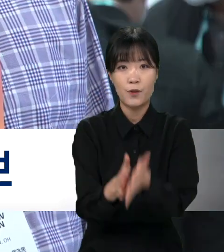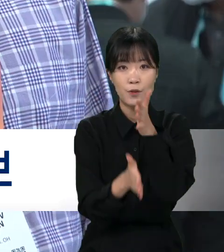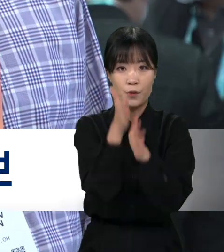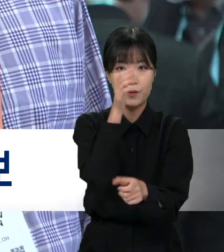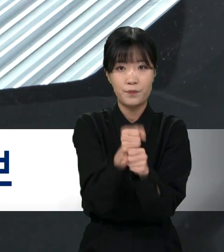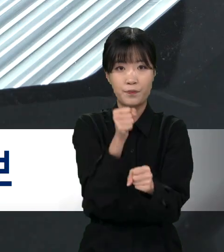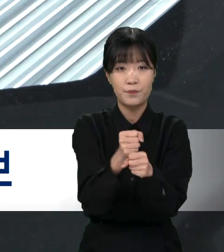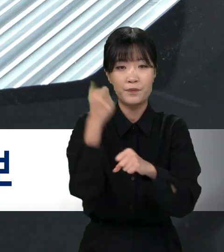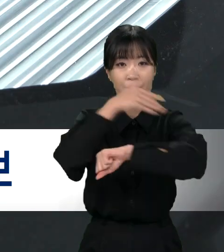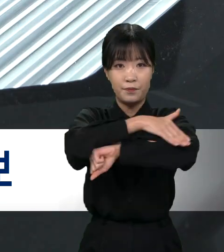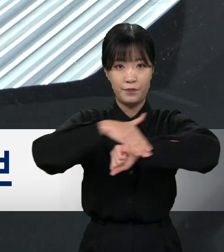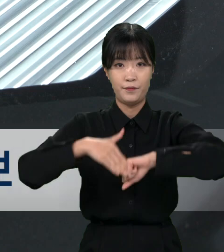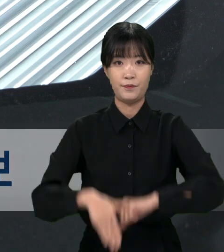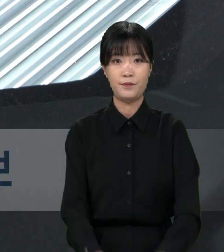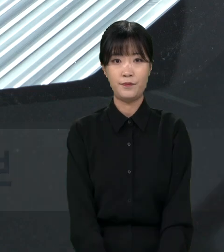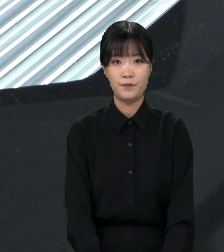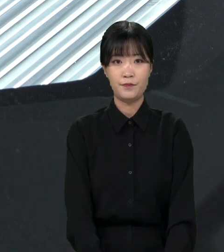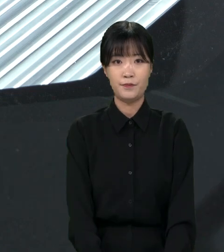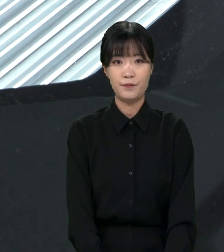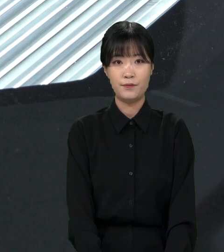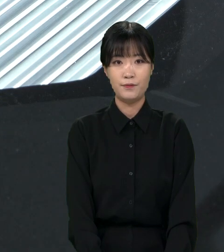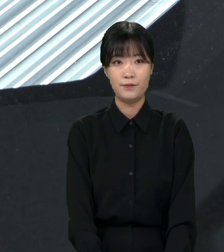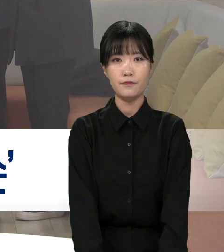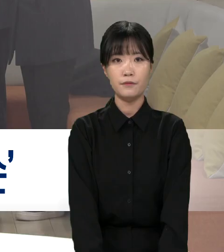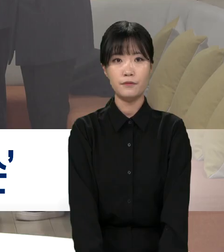수소 도시를 조성한다는 방침입니다